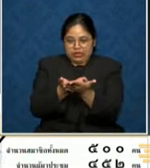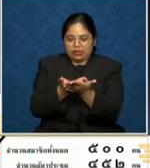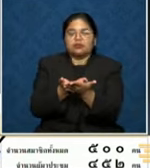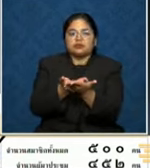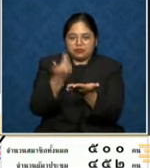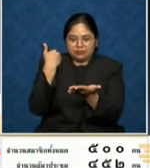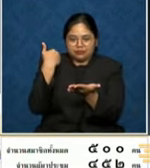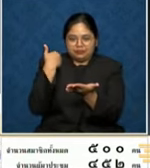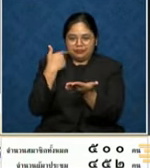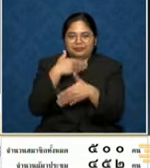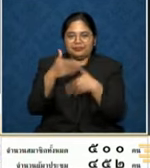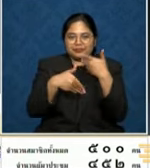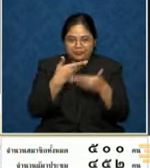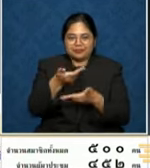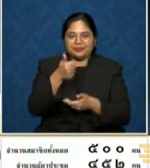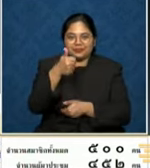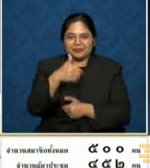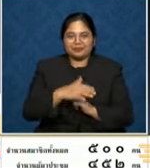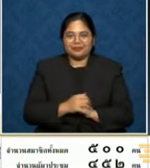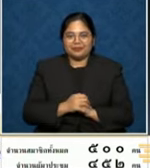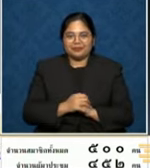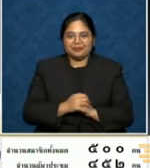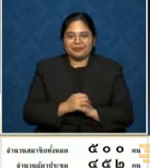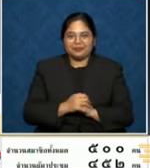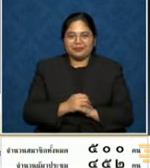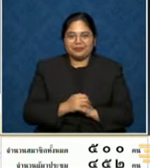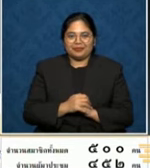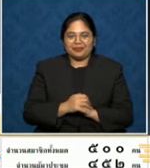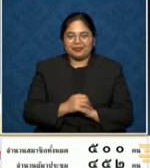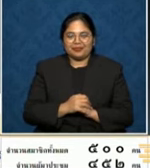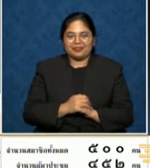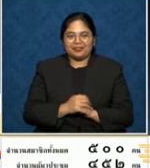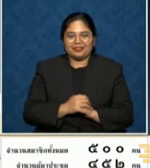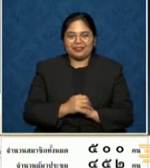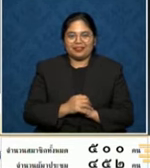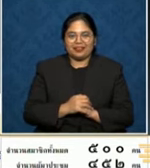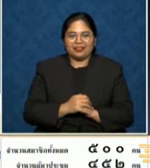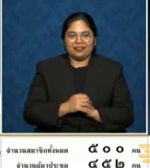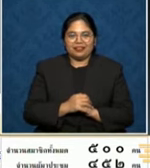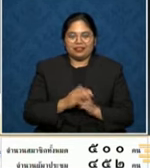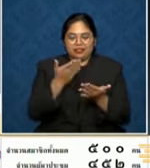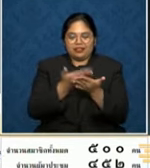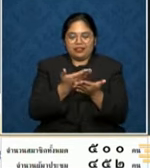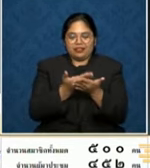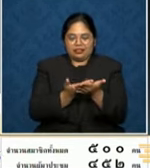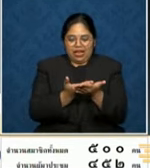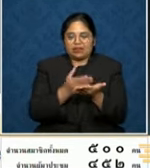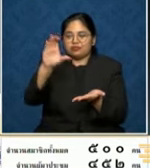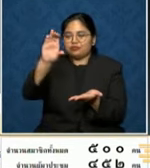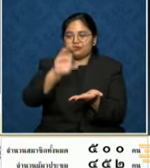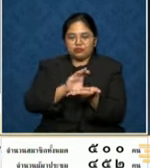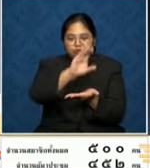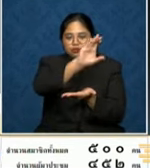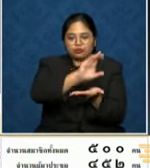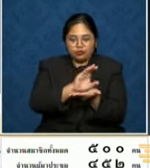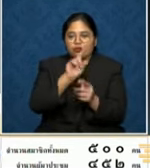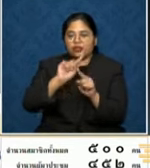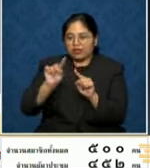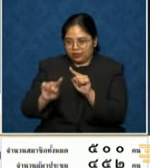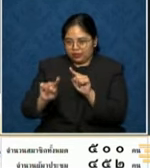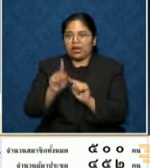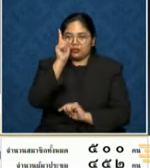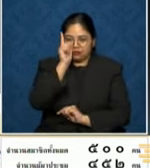ครับก็ในเรื่องสำคัญหนึ่งนะครับการเข้าถึงแหล่งทุนที่ผมพูดเสมอว่าที่ผ่าน